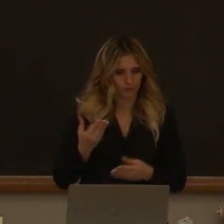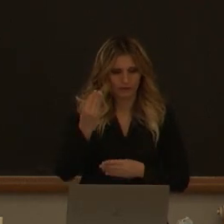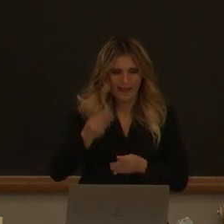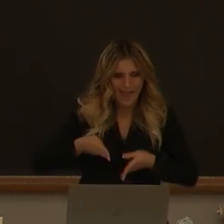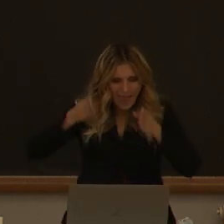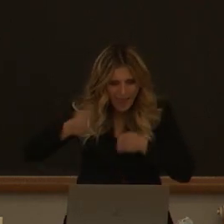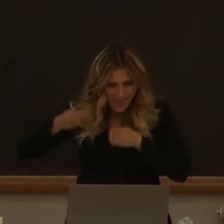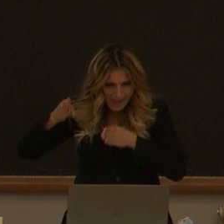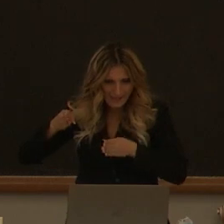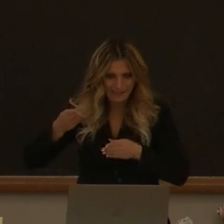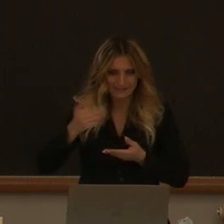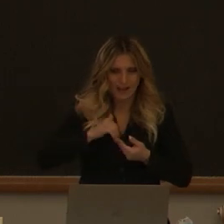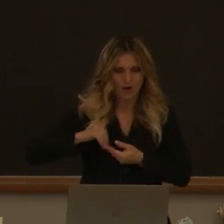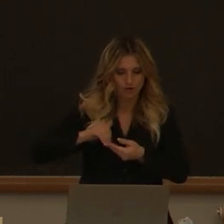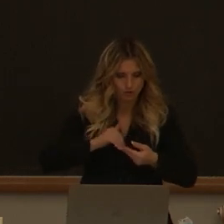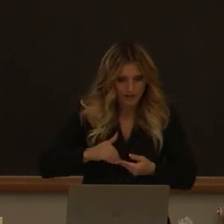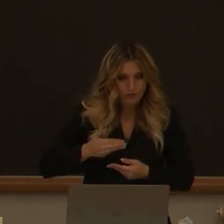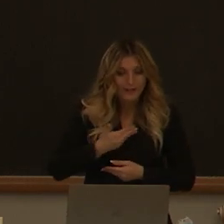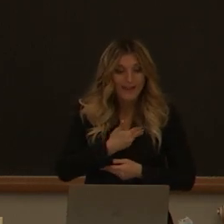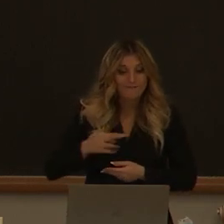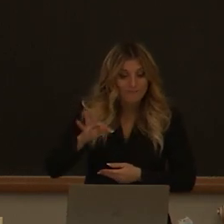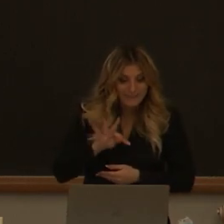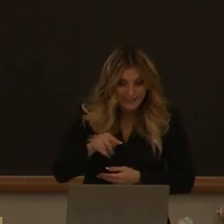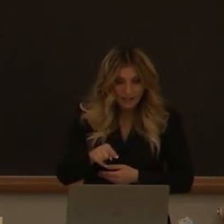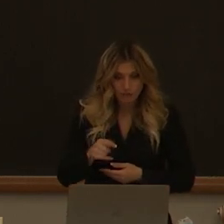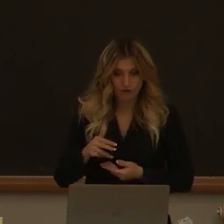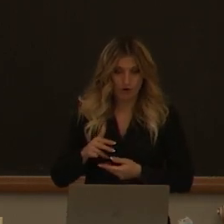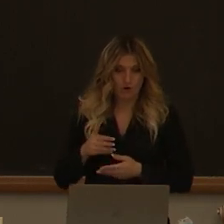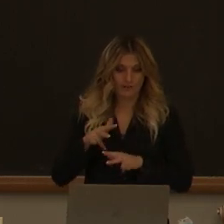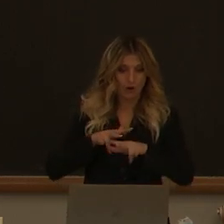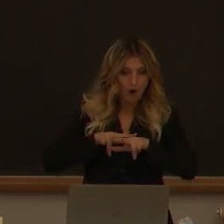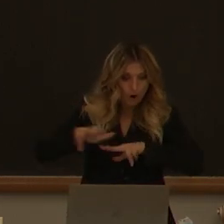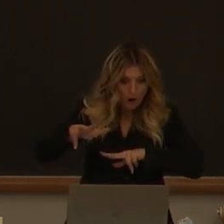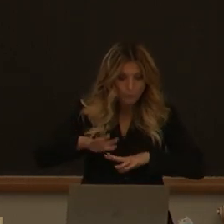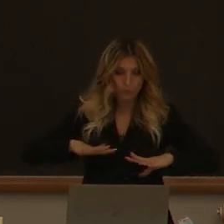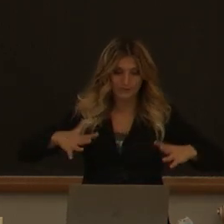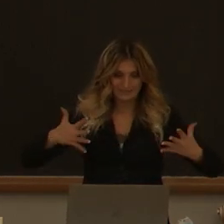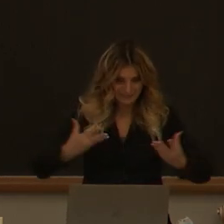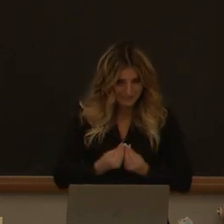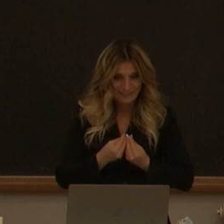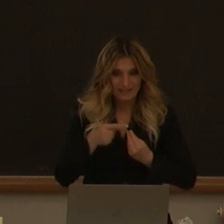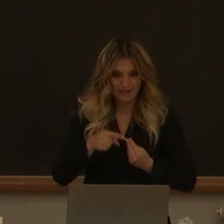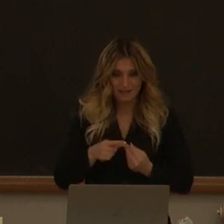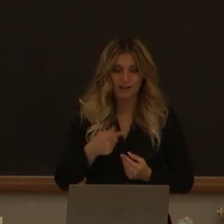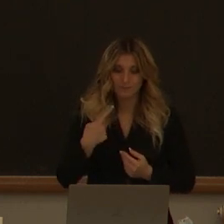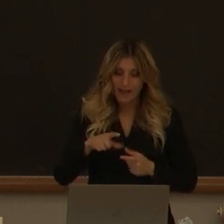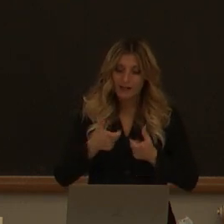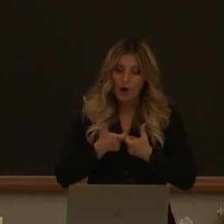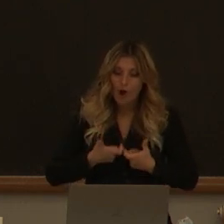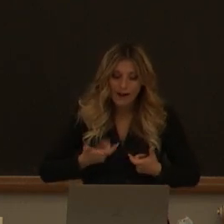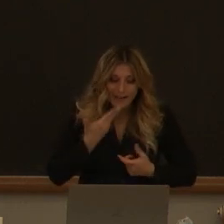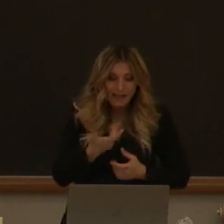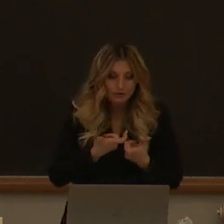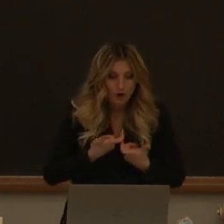federazioni, fondazioni, comuni, ma una rete delle università italiane che di fatto è rappresentata dalla Conferenza